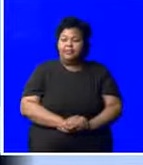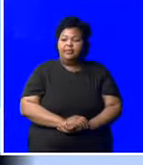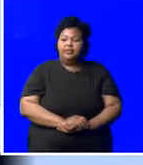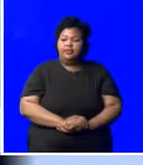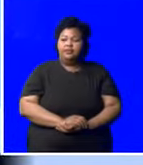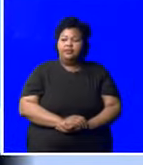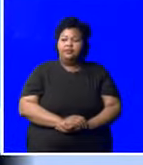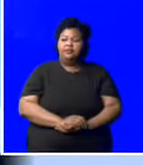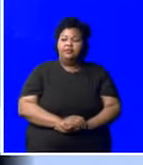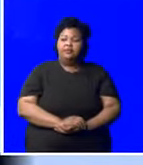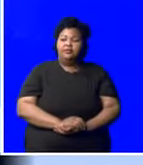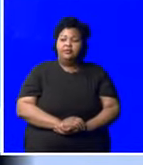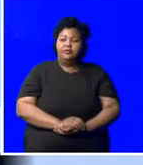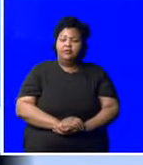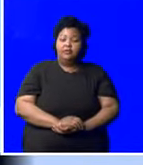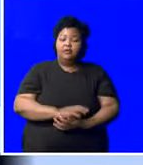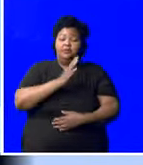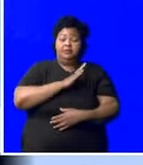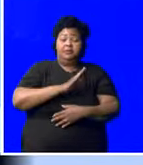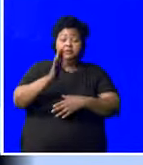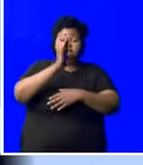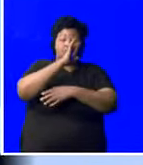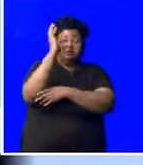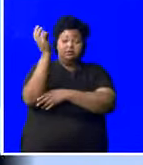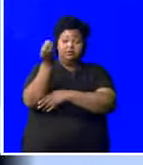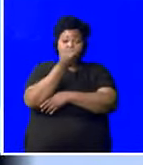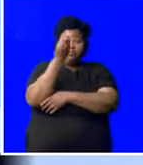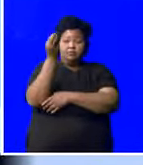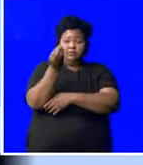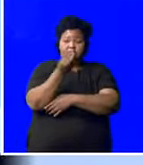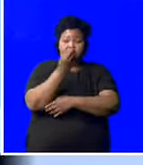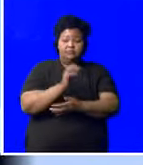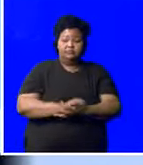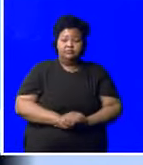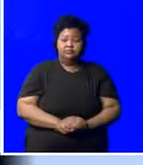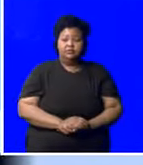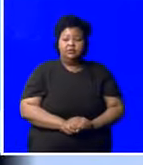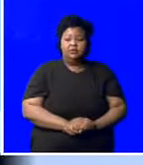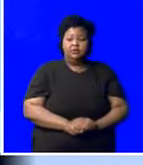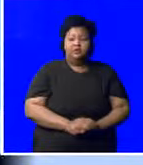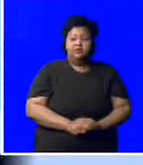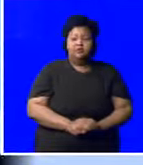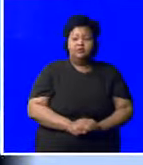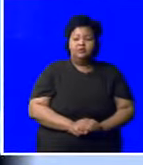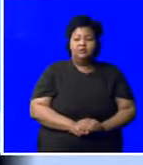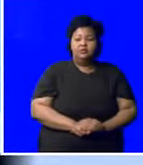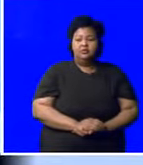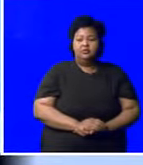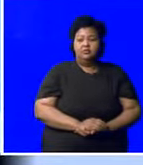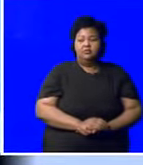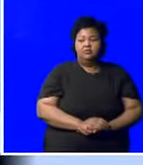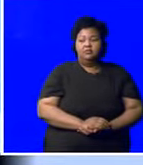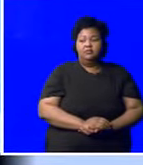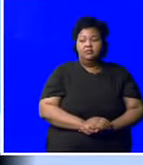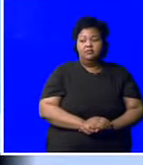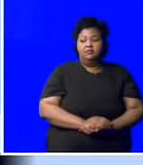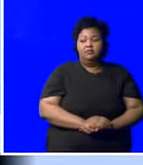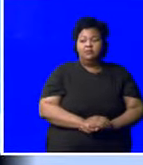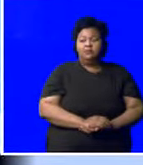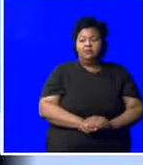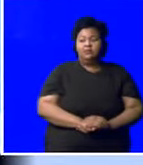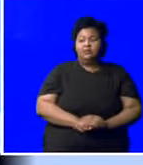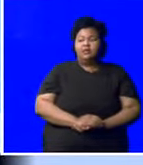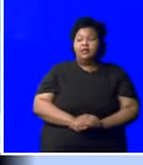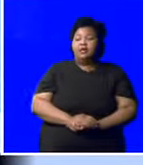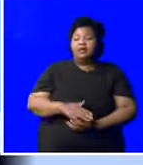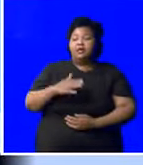Bayethe wena waphakathi. Silo sikhulu ngimunye wabosomabhizinisi